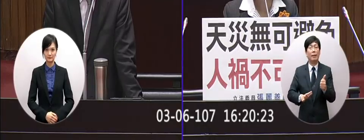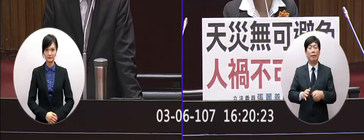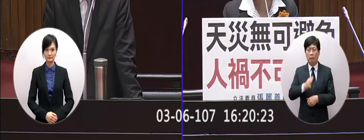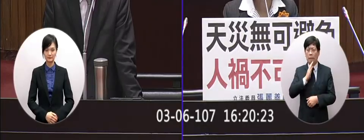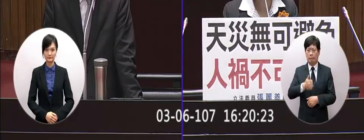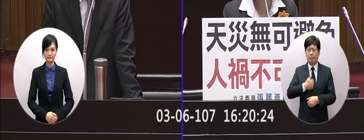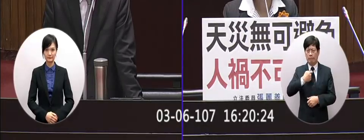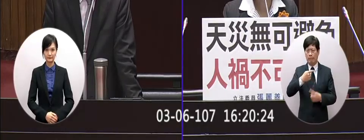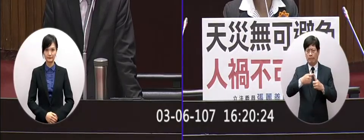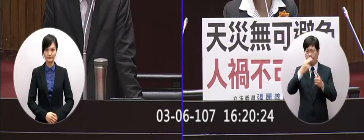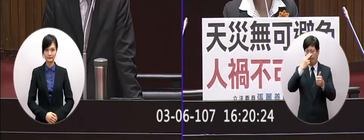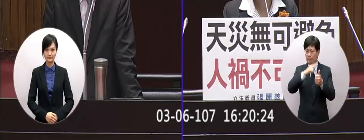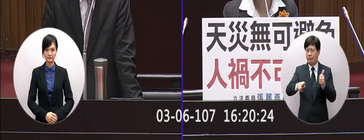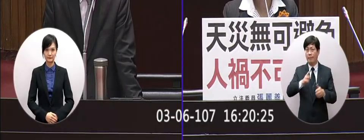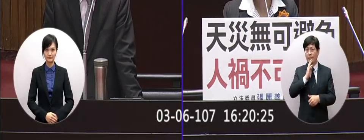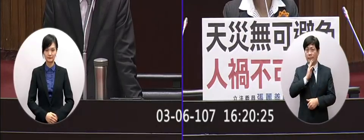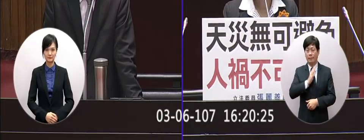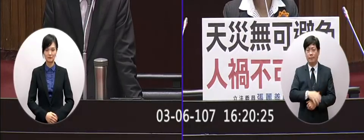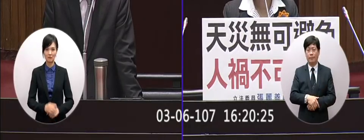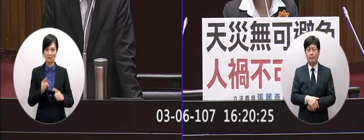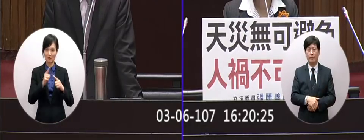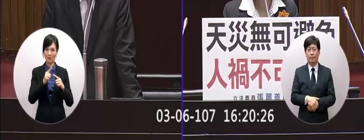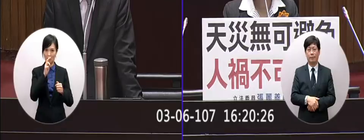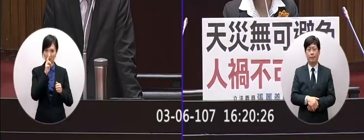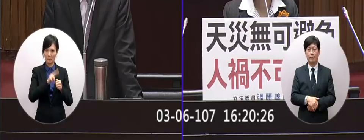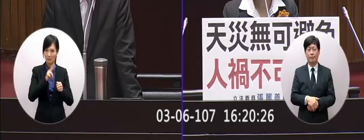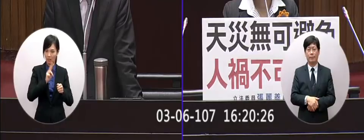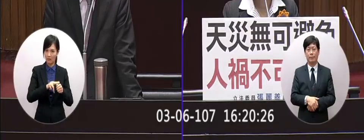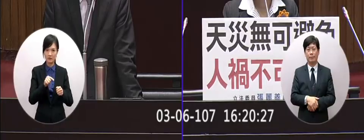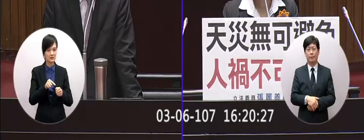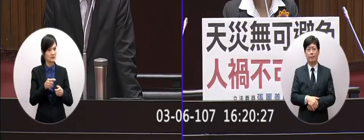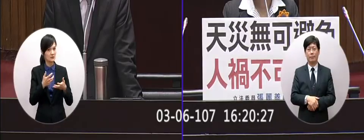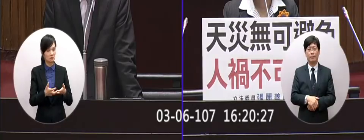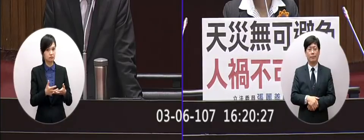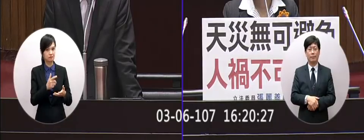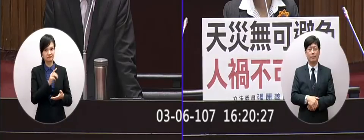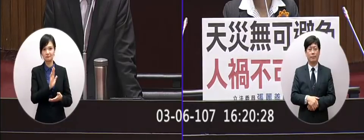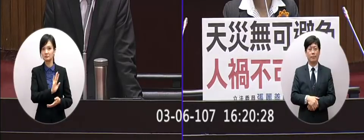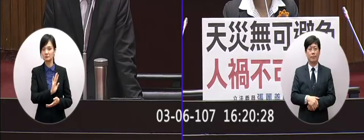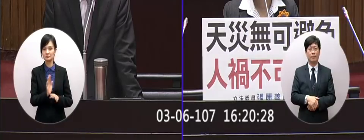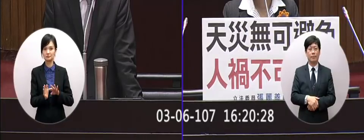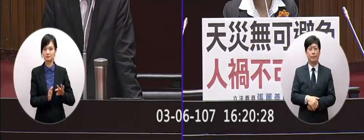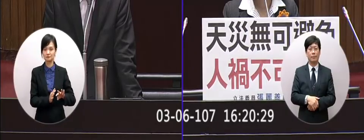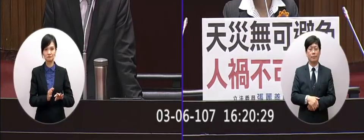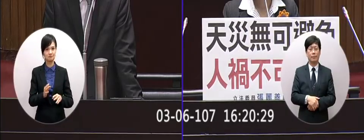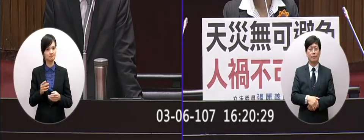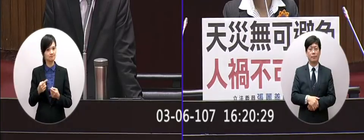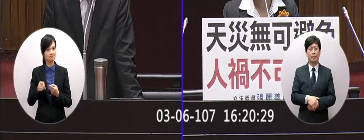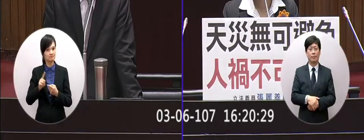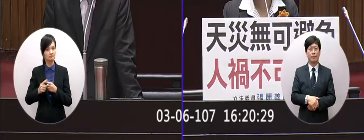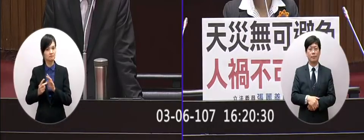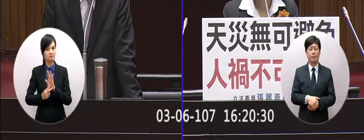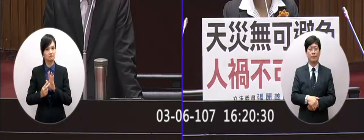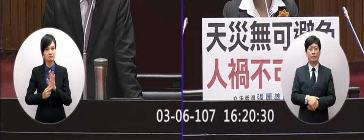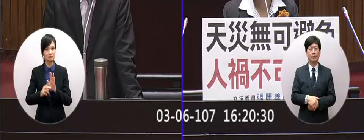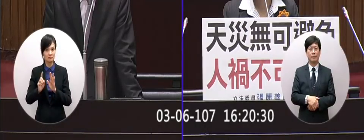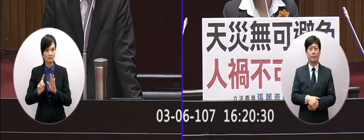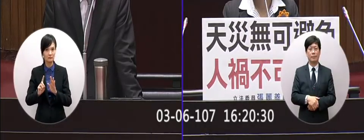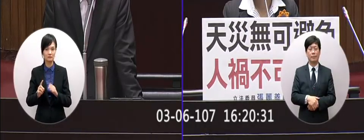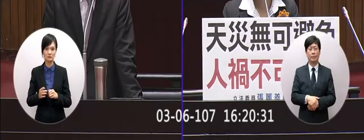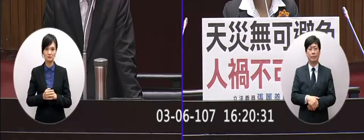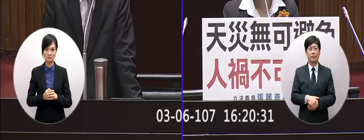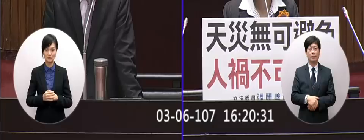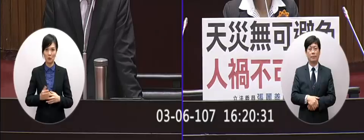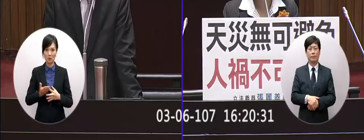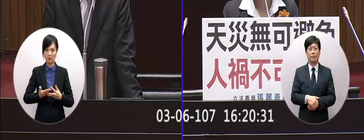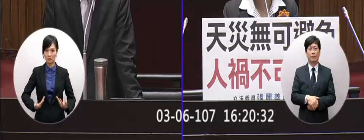是人祸吧。 讲人祸可能较严重啦，吼，有可能就是讲啊，当初时啊，你检讨这个休困的时